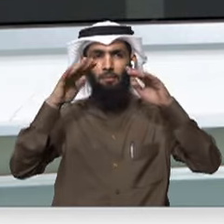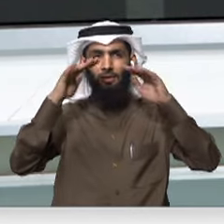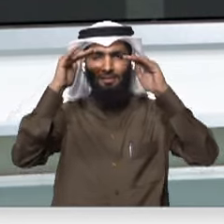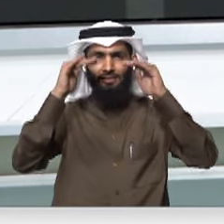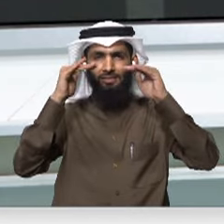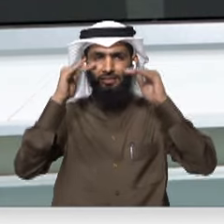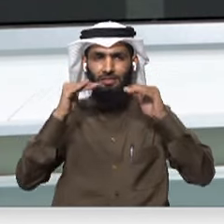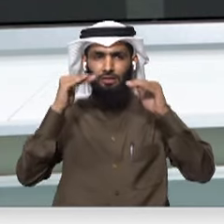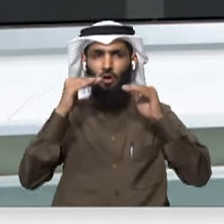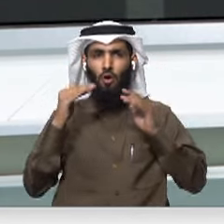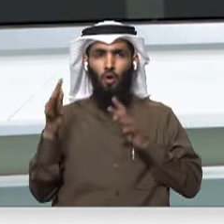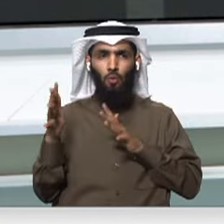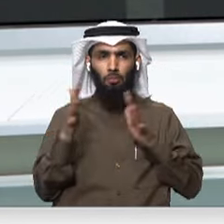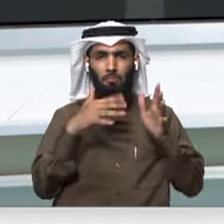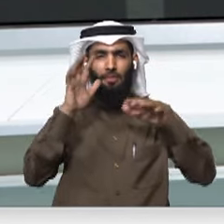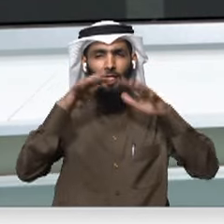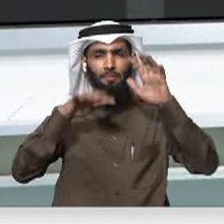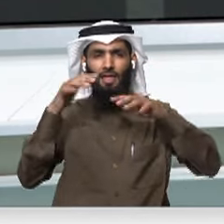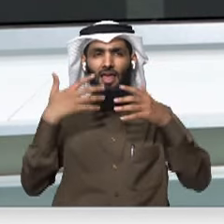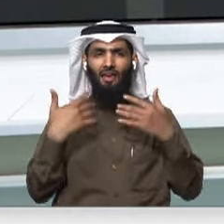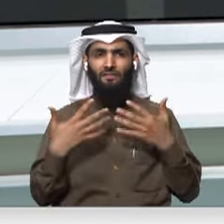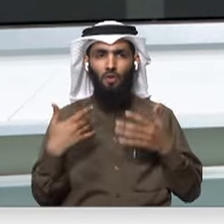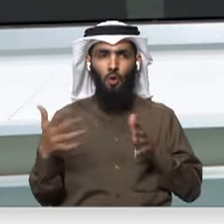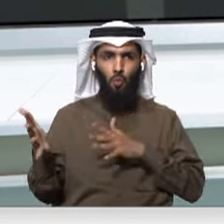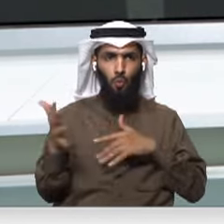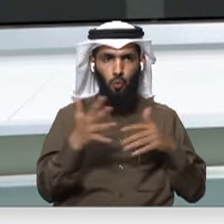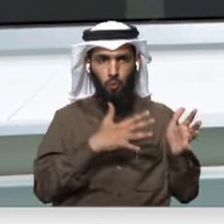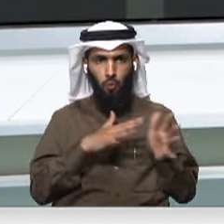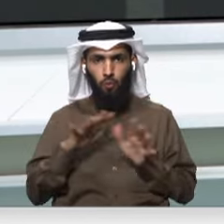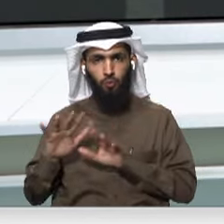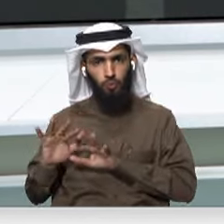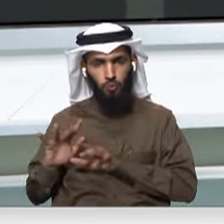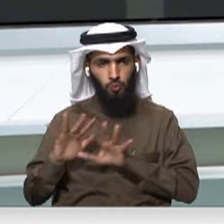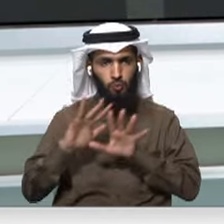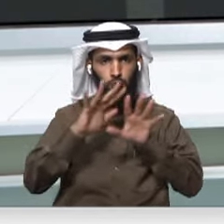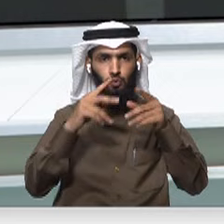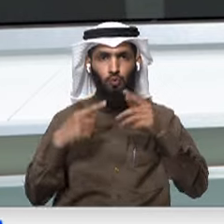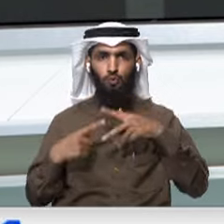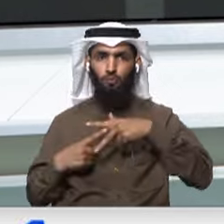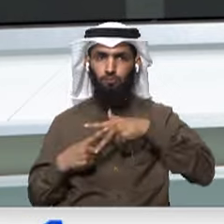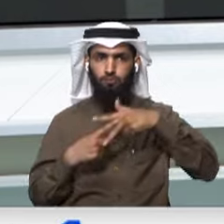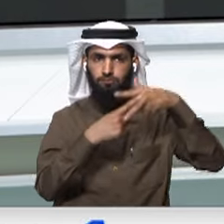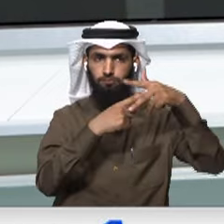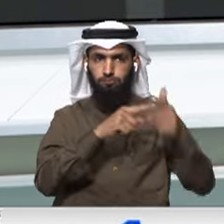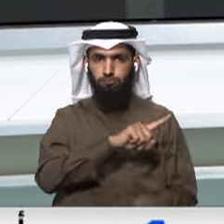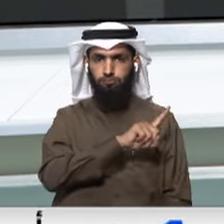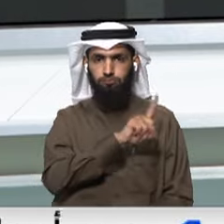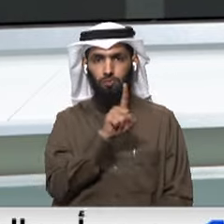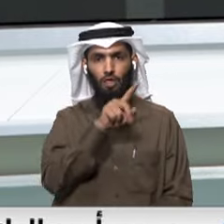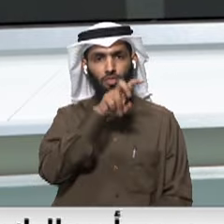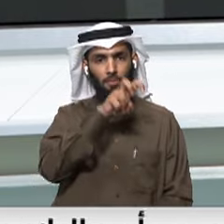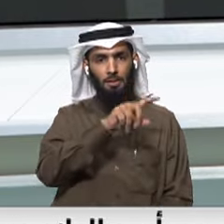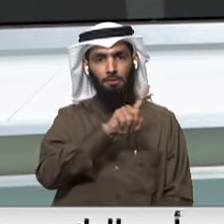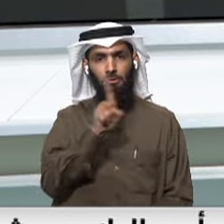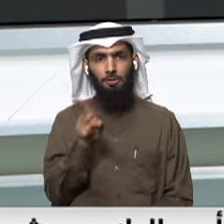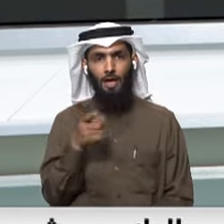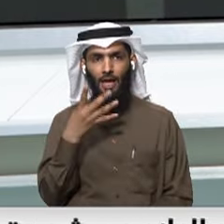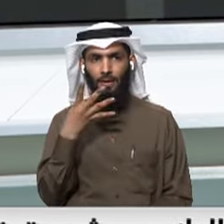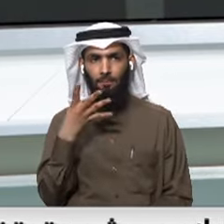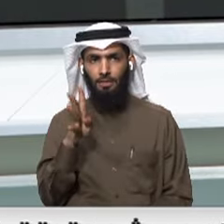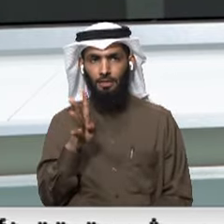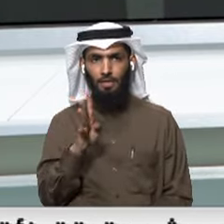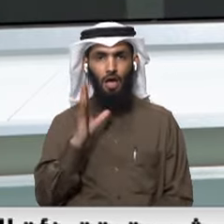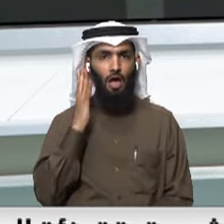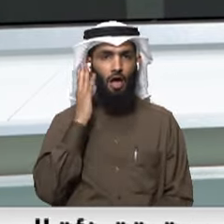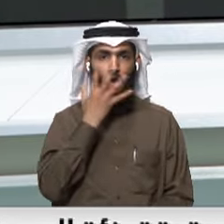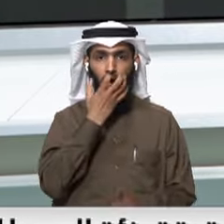متفرقه تستمر الرياح جنوبيه شرقيه خفيفه الى معتدله من 8 الى 40 م في الساعه درجه الحراره الحراره